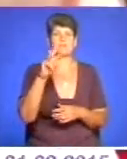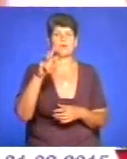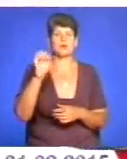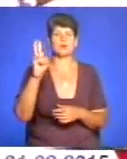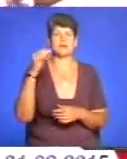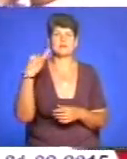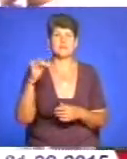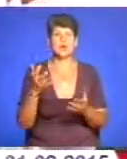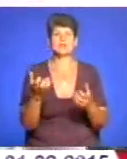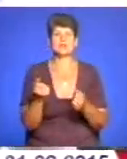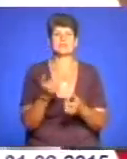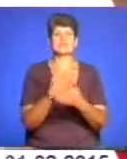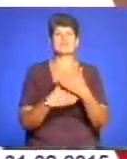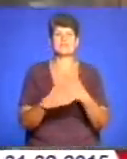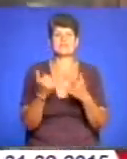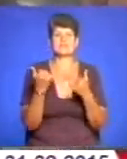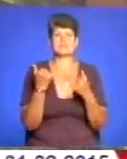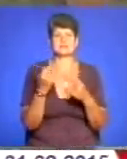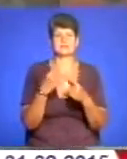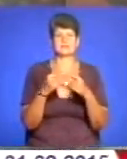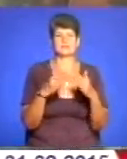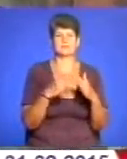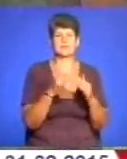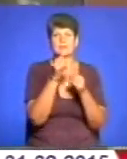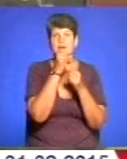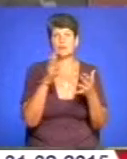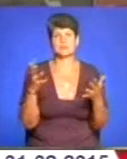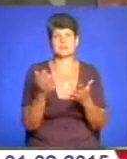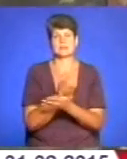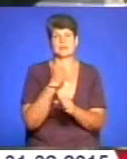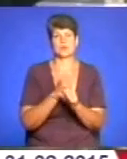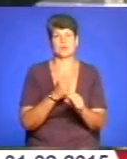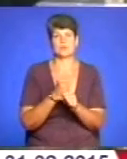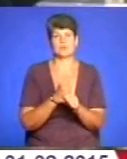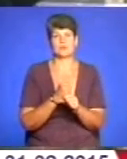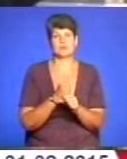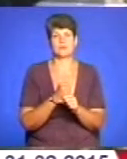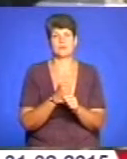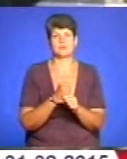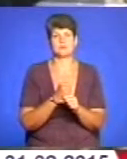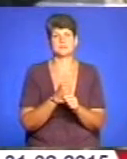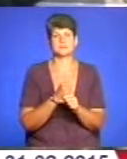отримав інвалідність. Зараз демобілізований, не може знайти роботу. Проходив